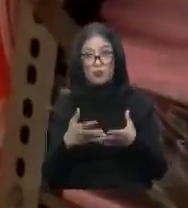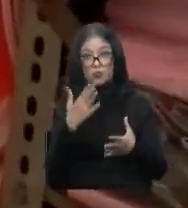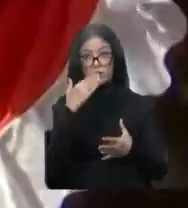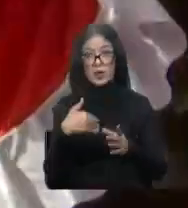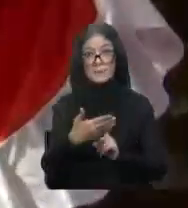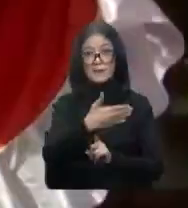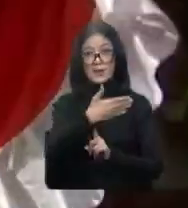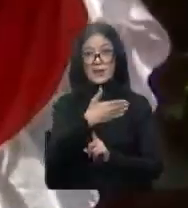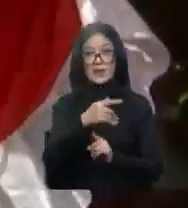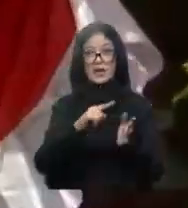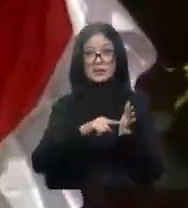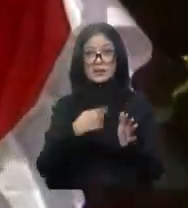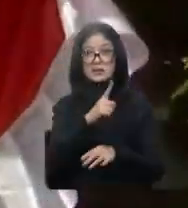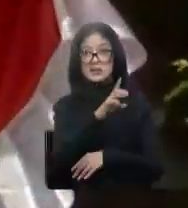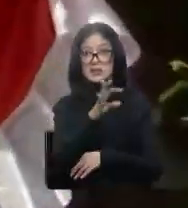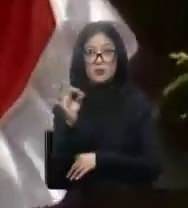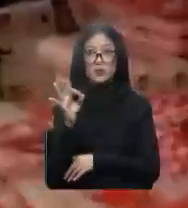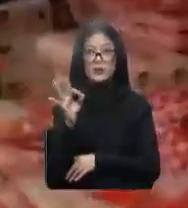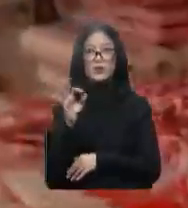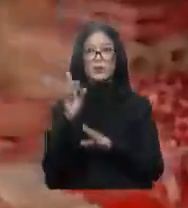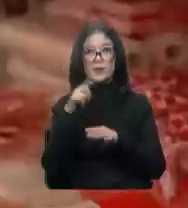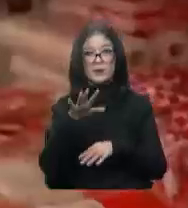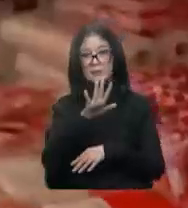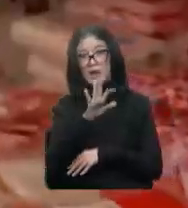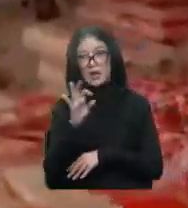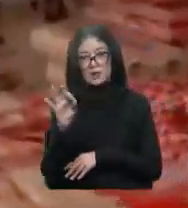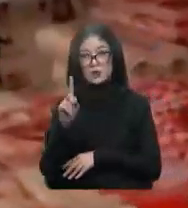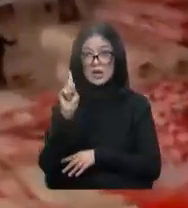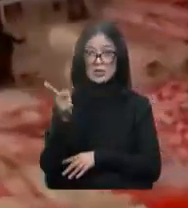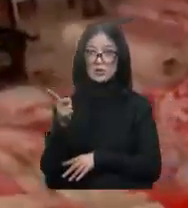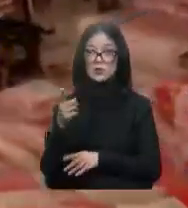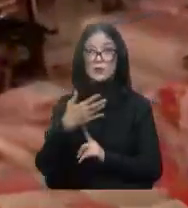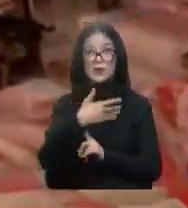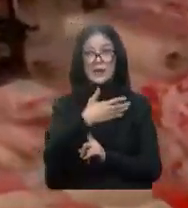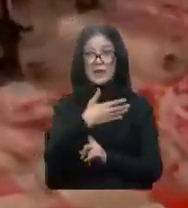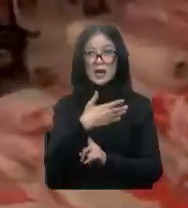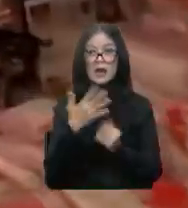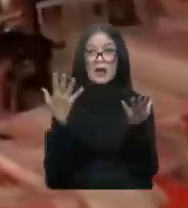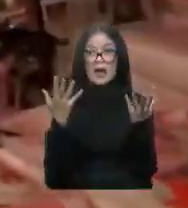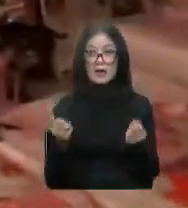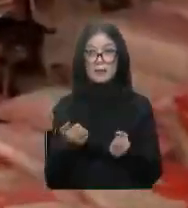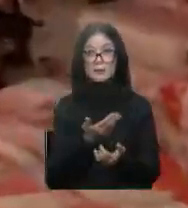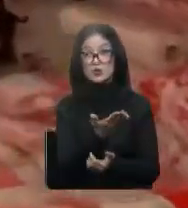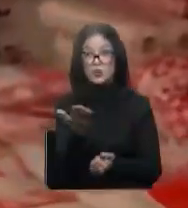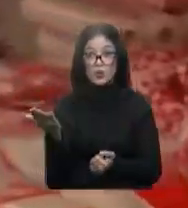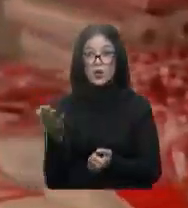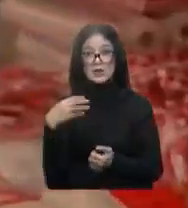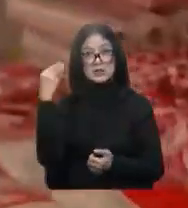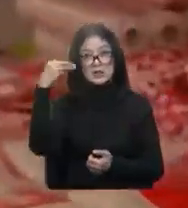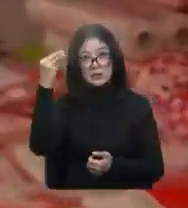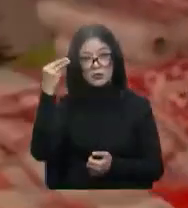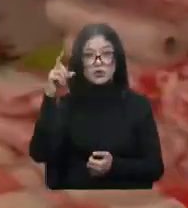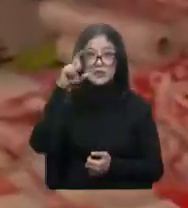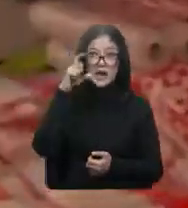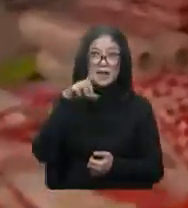harga Rp10.000 hingga Rp500.000 per piece-nya. Dan juga diharapkan bagi Anda yang masih kebingungan, Anda bisa datang ke